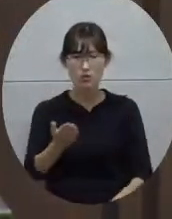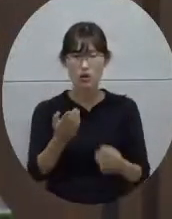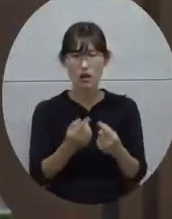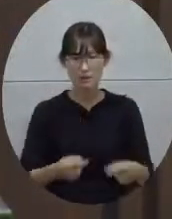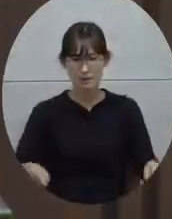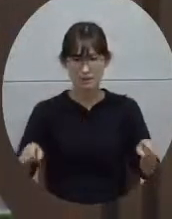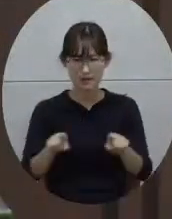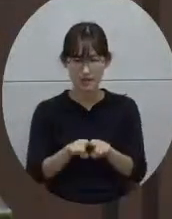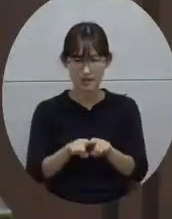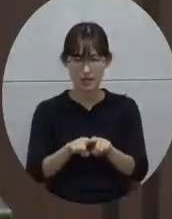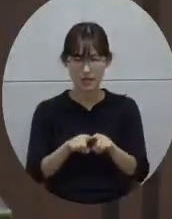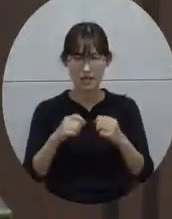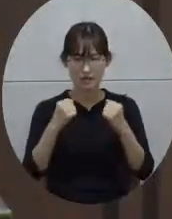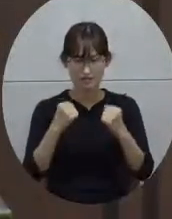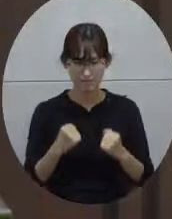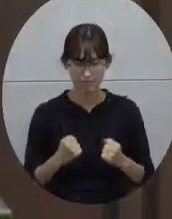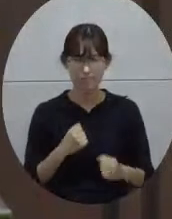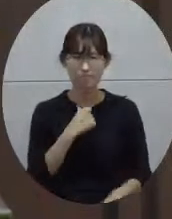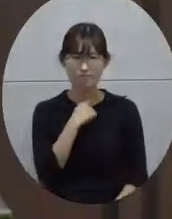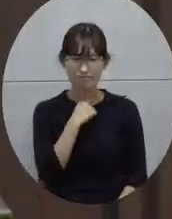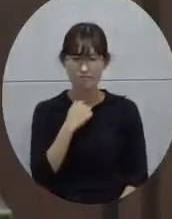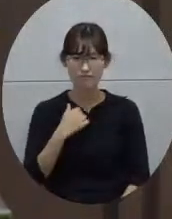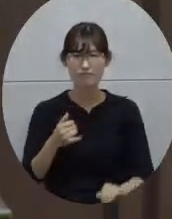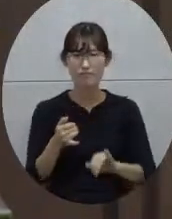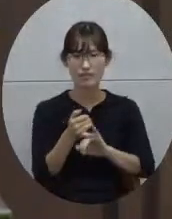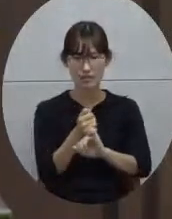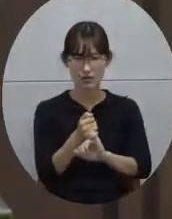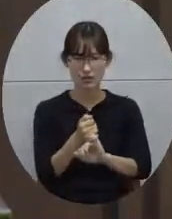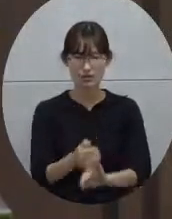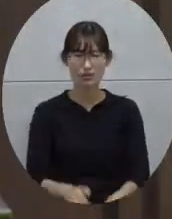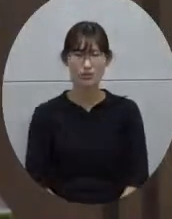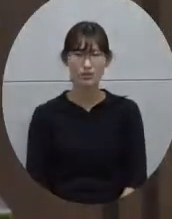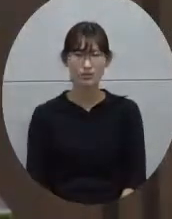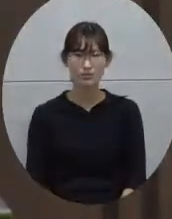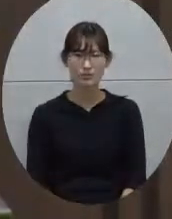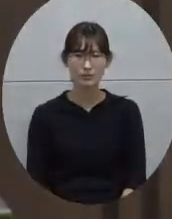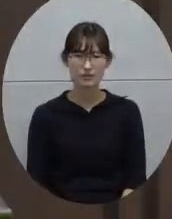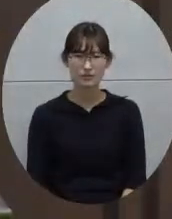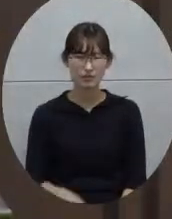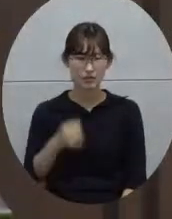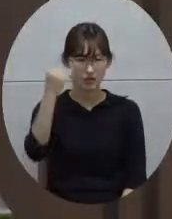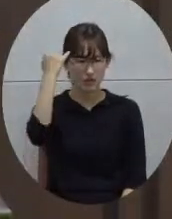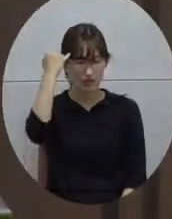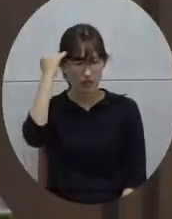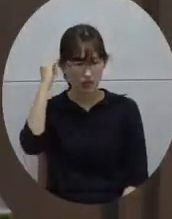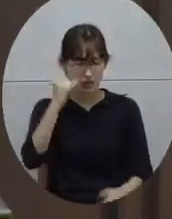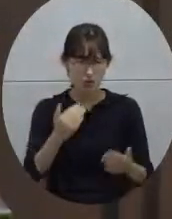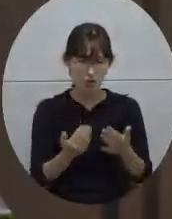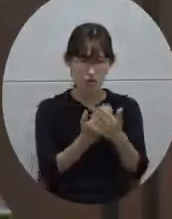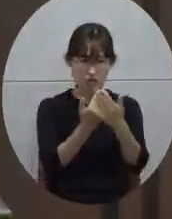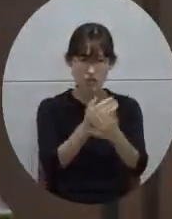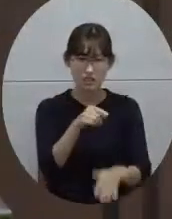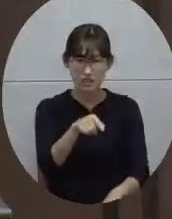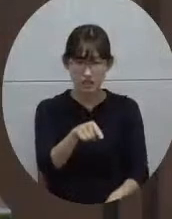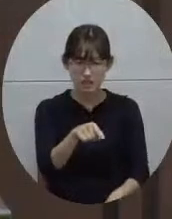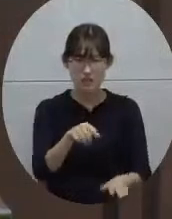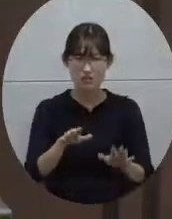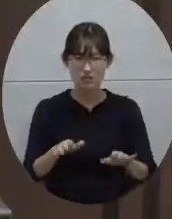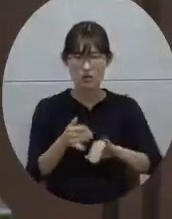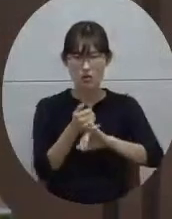함께 하겠다는 저의 진심입니다. 창조와 혁신은 이 시대의 생존